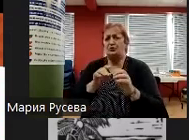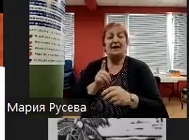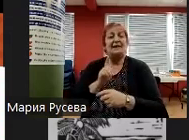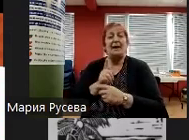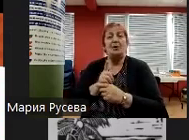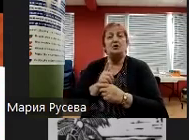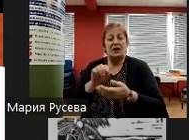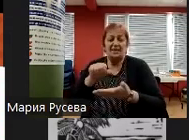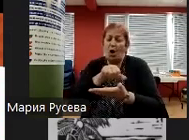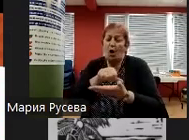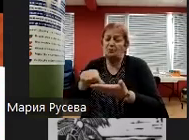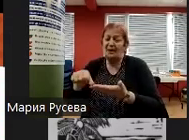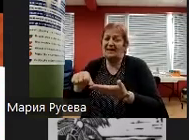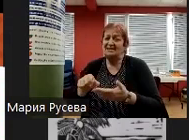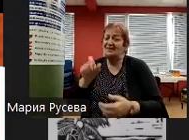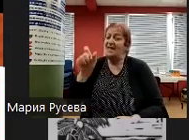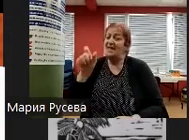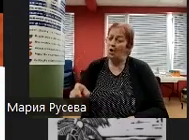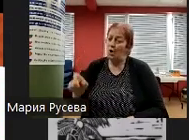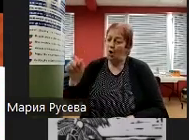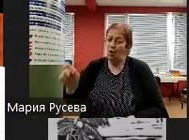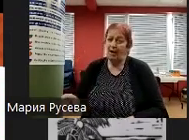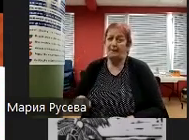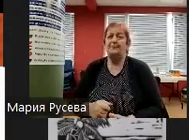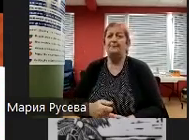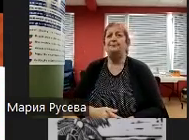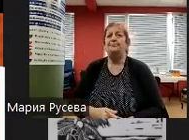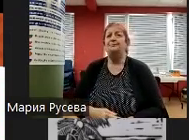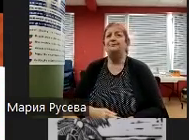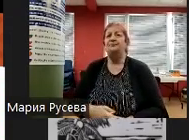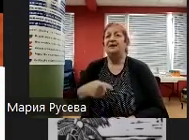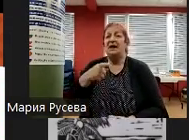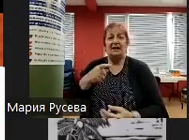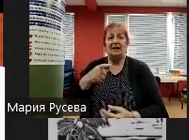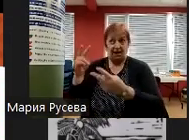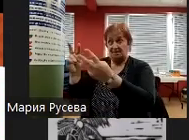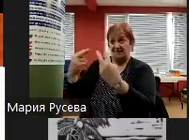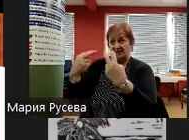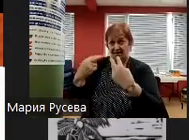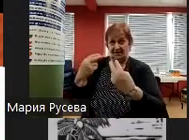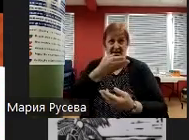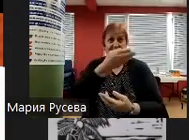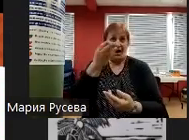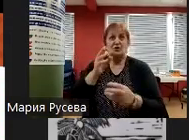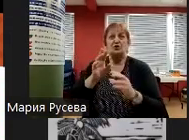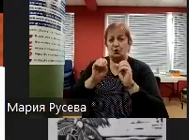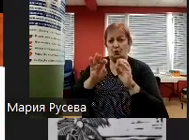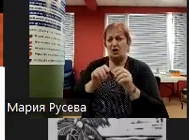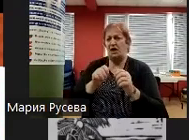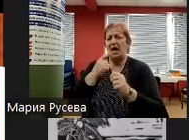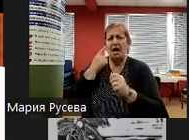да отбелязвате хора и те да ви видят вашето съобщение, примерно